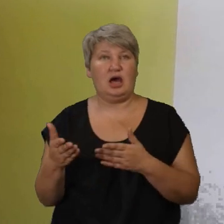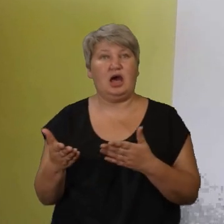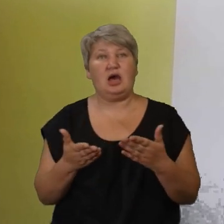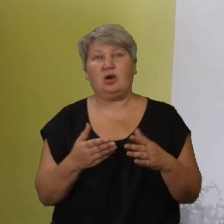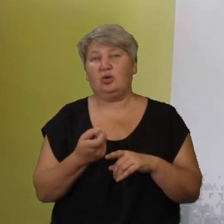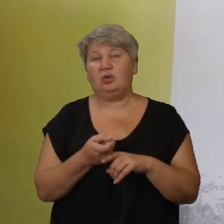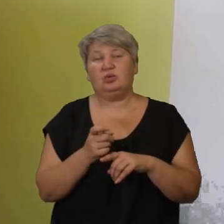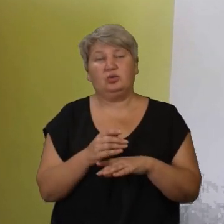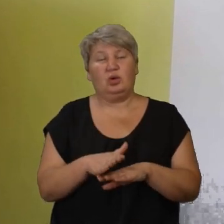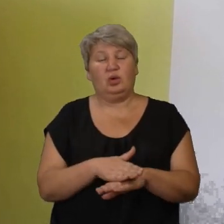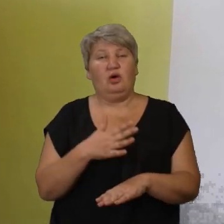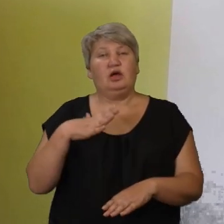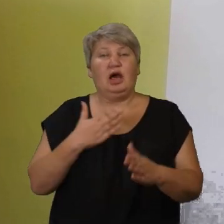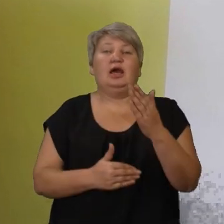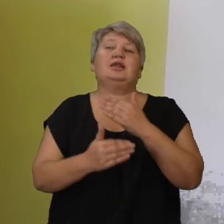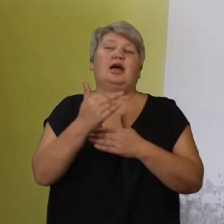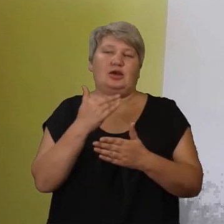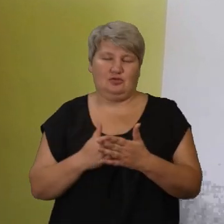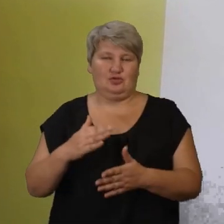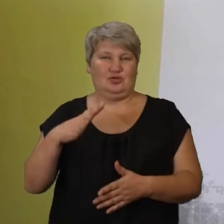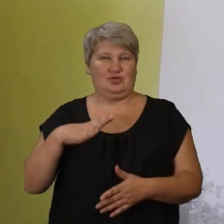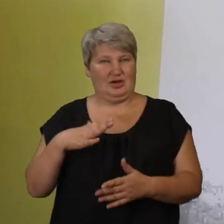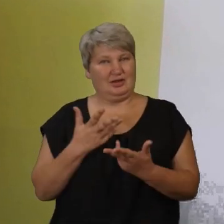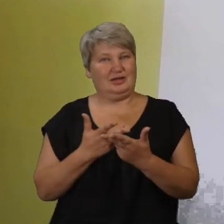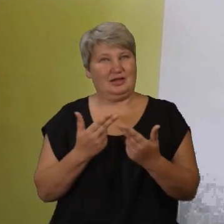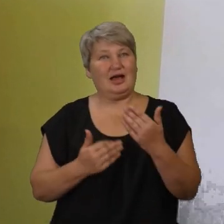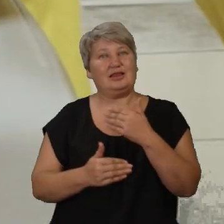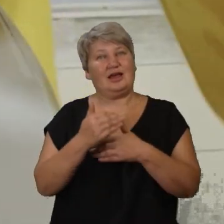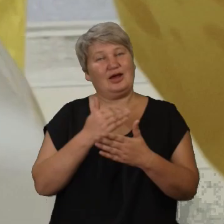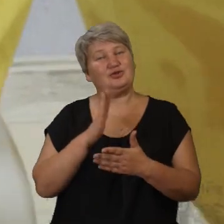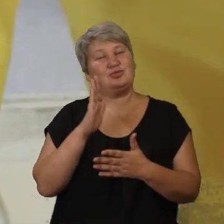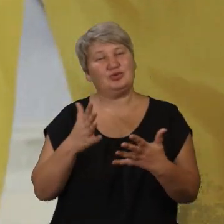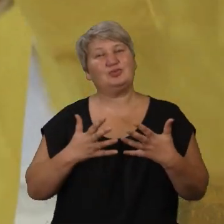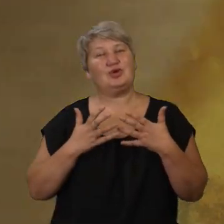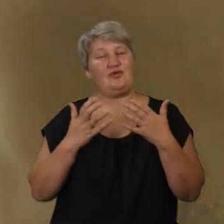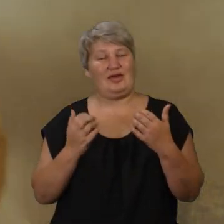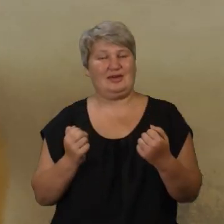яку ми дуже довго чекали і нарешті дочекались так вже нарешті будемо здоровенькі